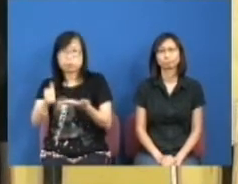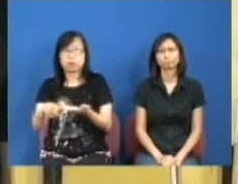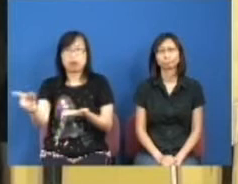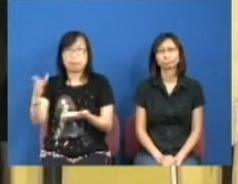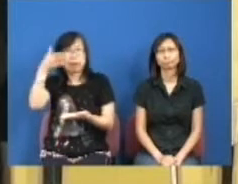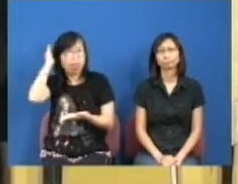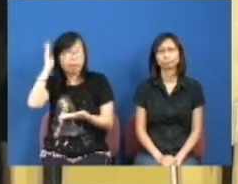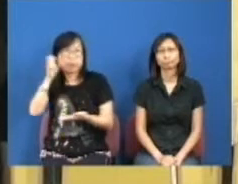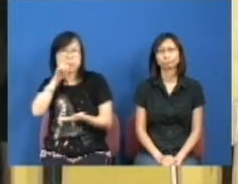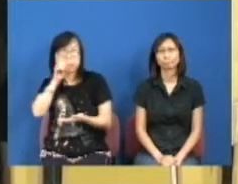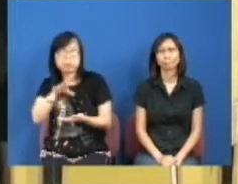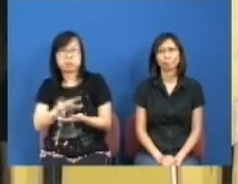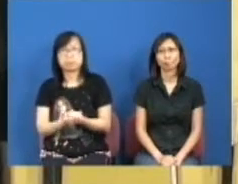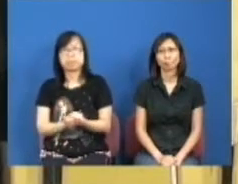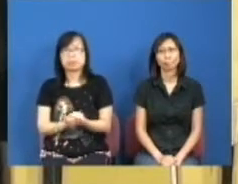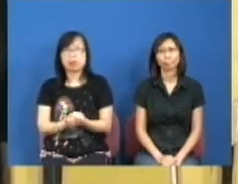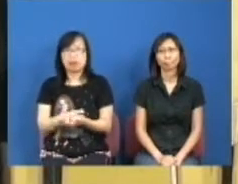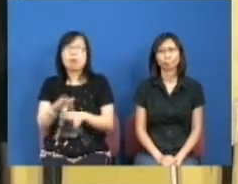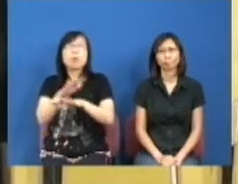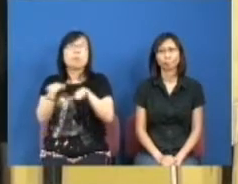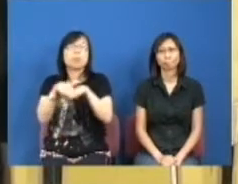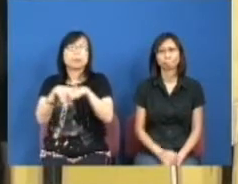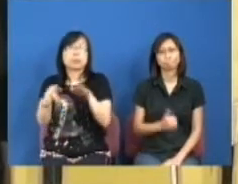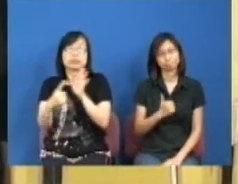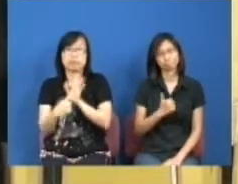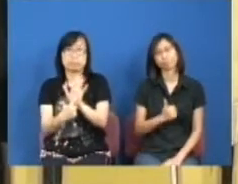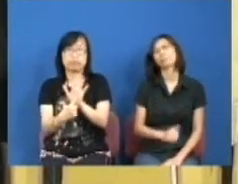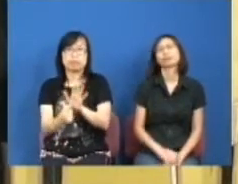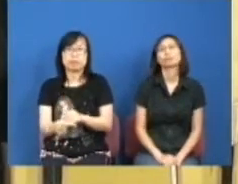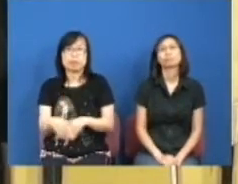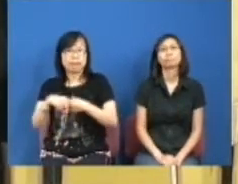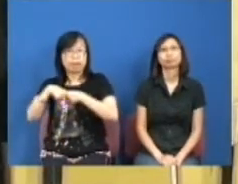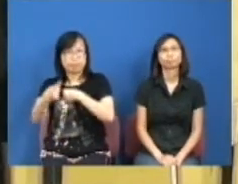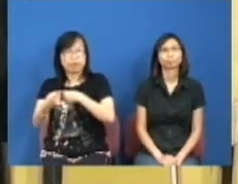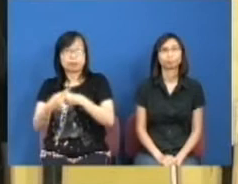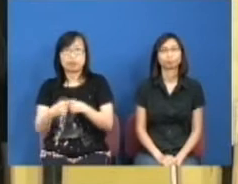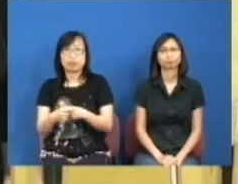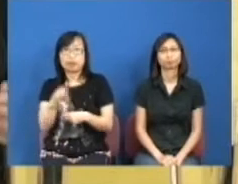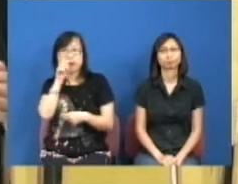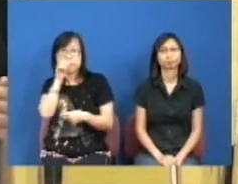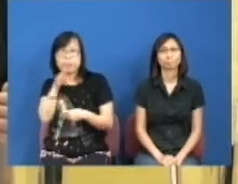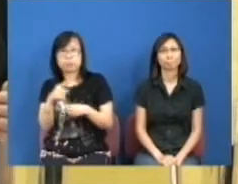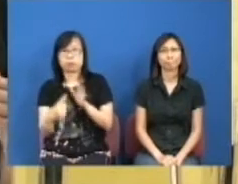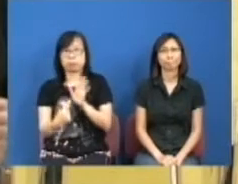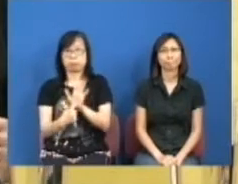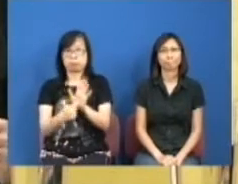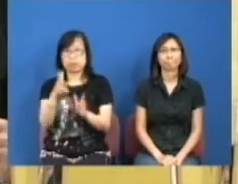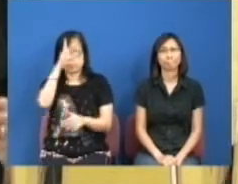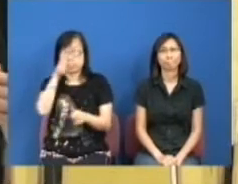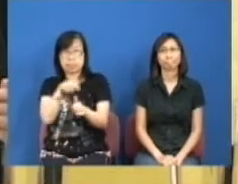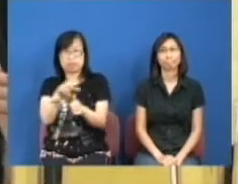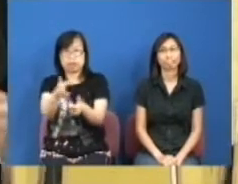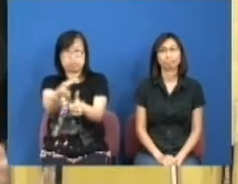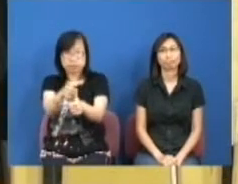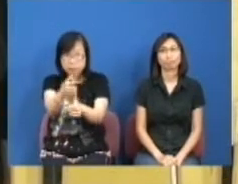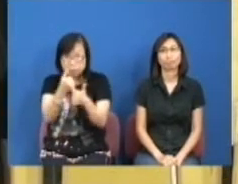個可能都係幾普遍嘅一個例子。咁至於另外一個咧，就即係我係講嘅政治吸納啦。政